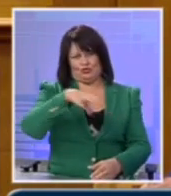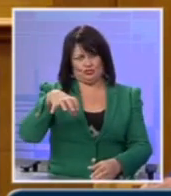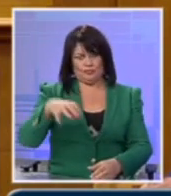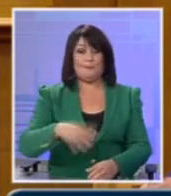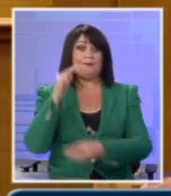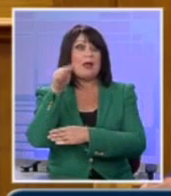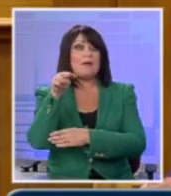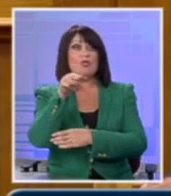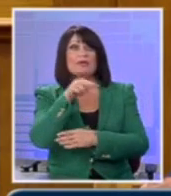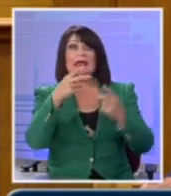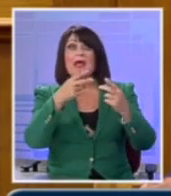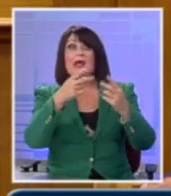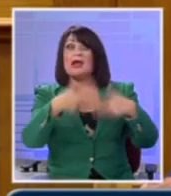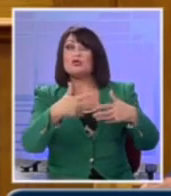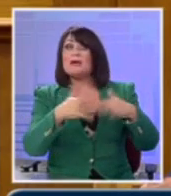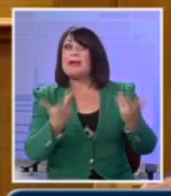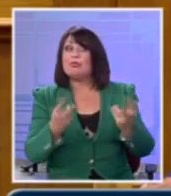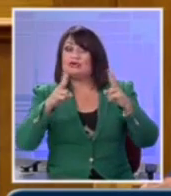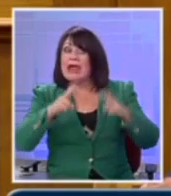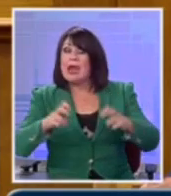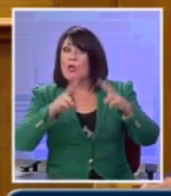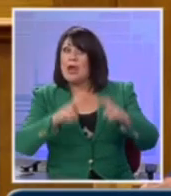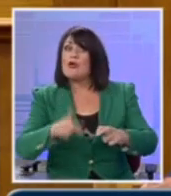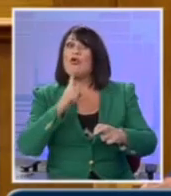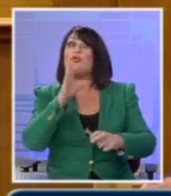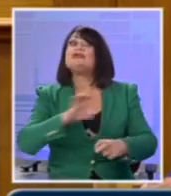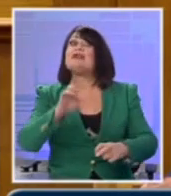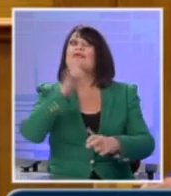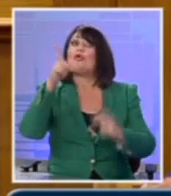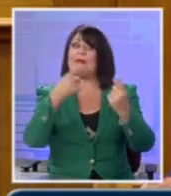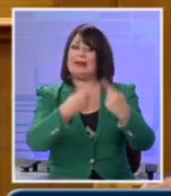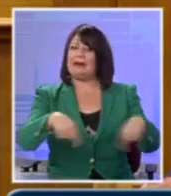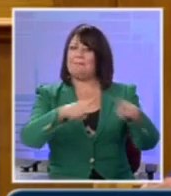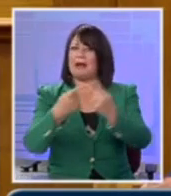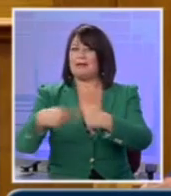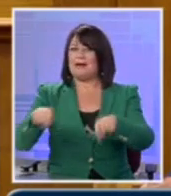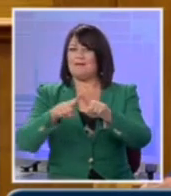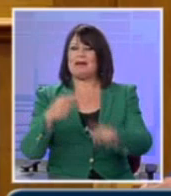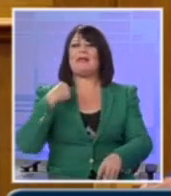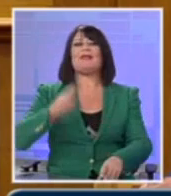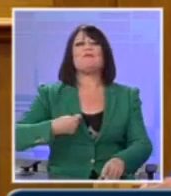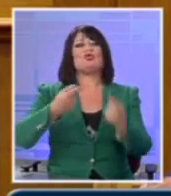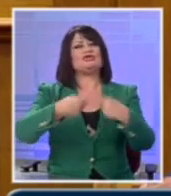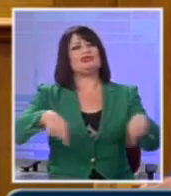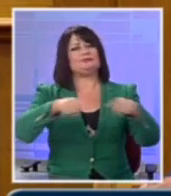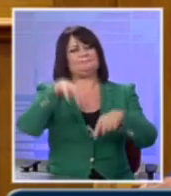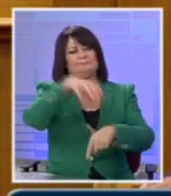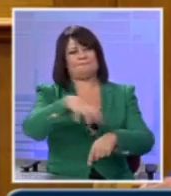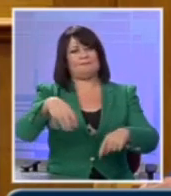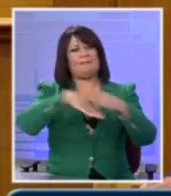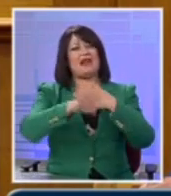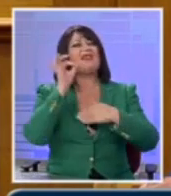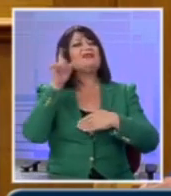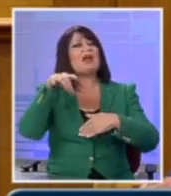Εποπτεία και έλεγχος της λειτουργίας των λιμανιών σύμφωνα με τα ευρωπαϊκά πρότυπα. Δημιουργία δημόσιων λιμενικών αρχών σε Πειραιά και